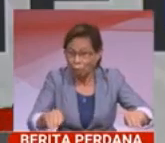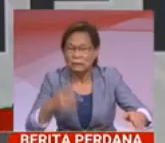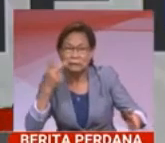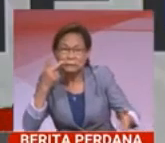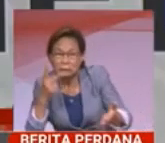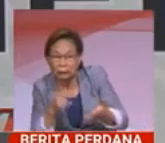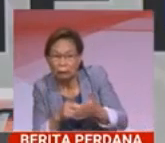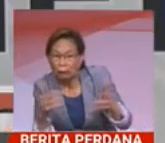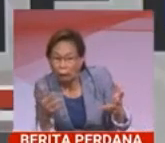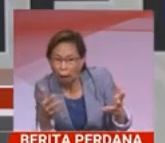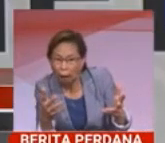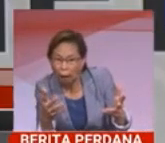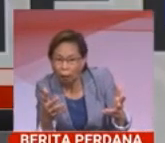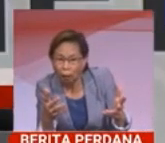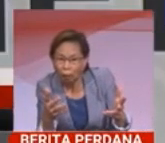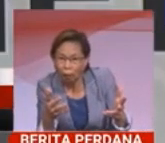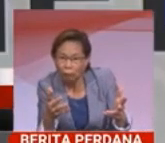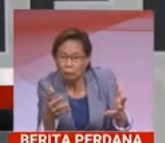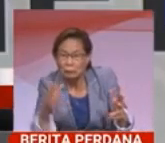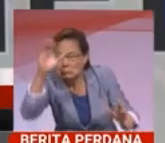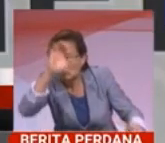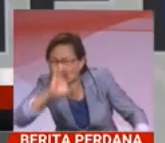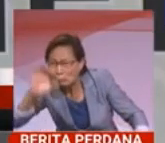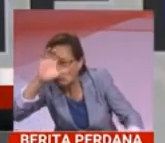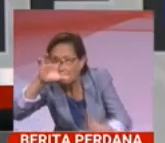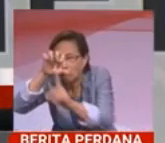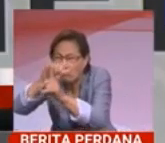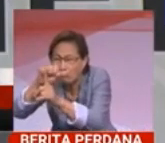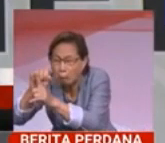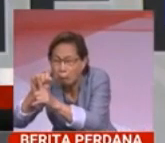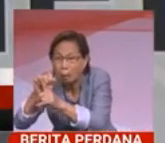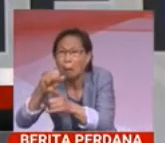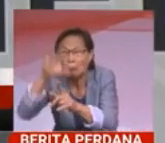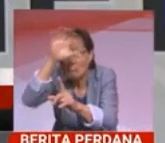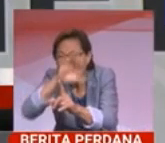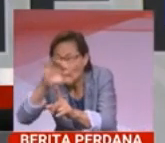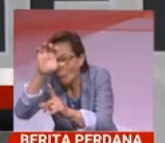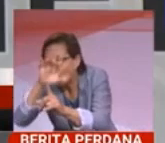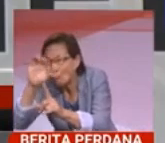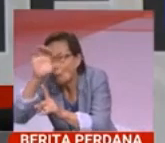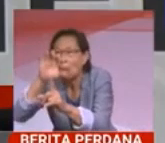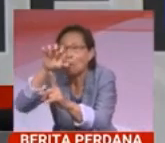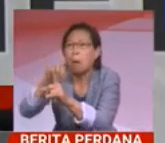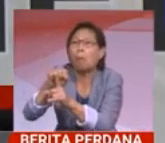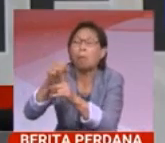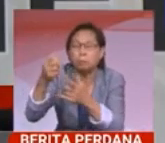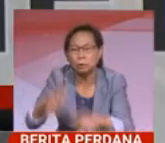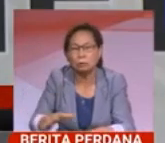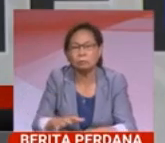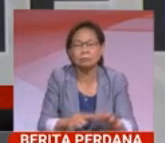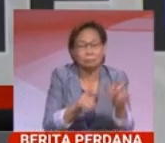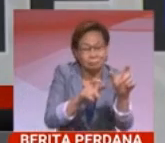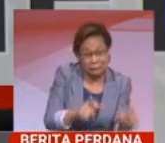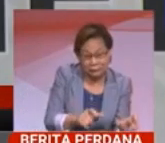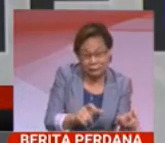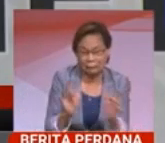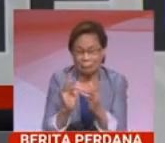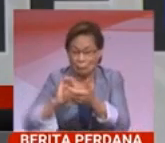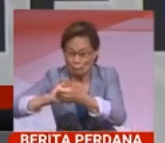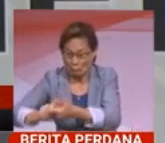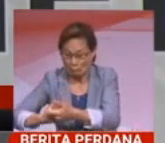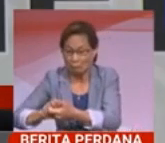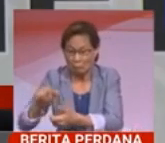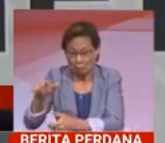pasti melalui pemesanan secara aktif ataupun aktivis detection dan saringan kontak rapat kiss-kiss